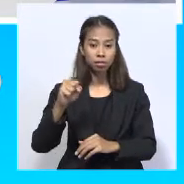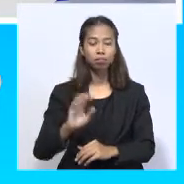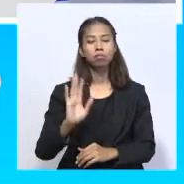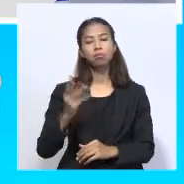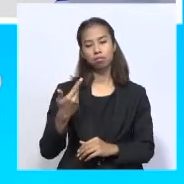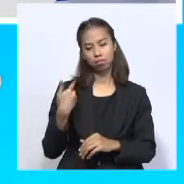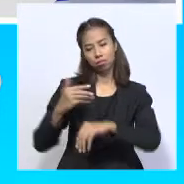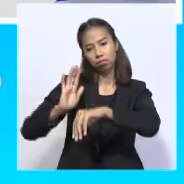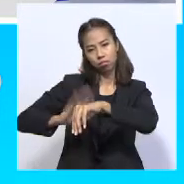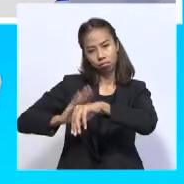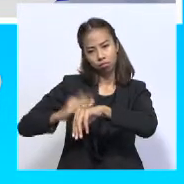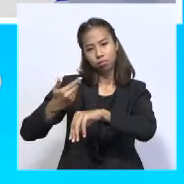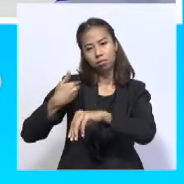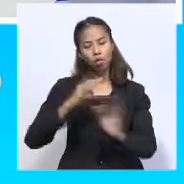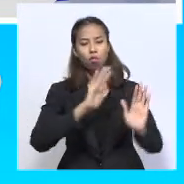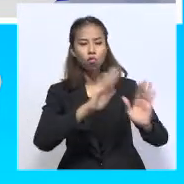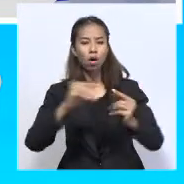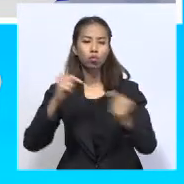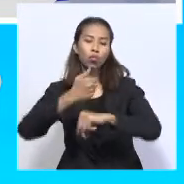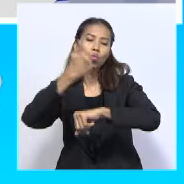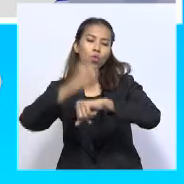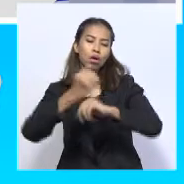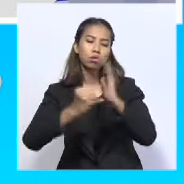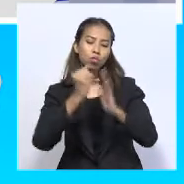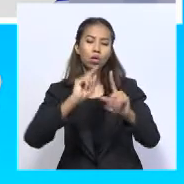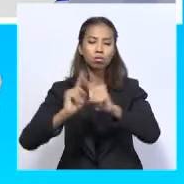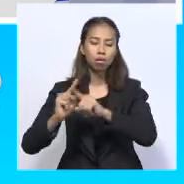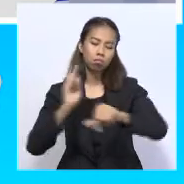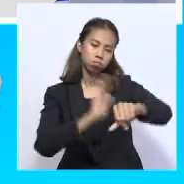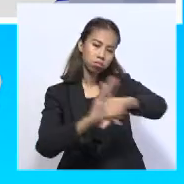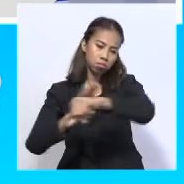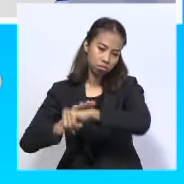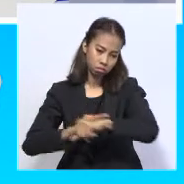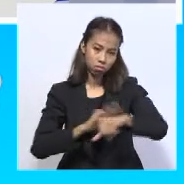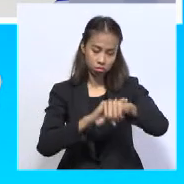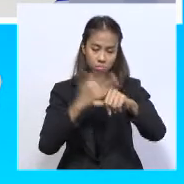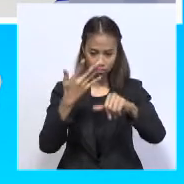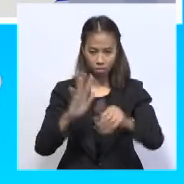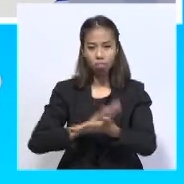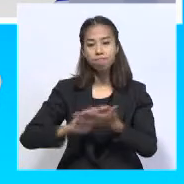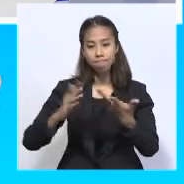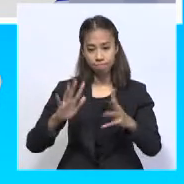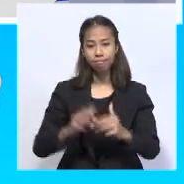ธรรมไทยผ่านผู้ว่าและผ่านทางสารอยู่ตุยาเราเองแจ้งเตือนผู้ว่าในพื้นที่ทุกแห่งแล้วครับ